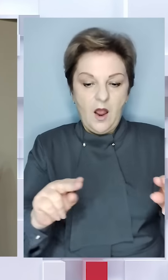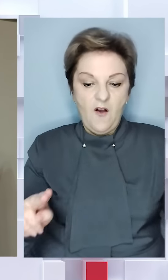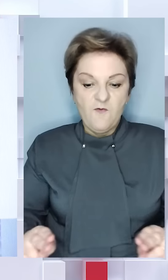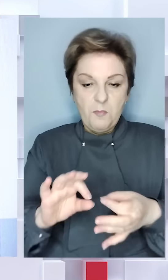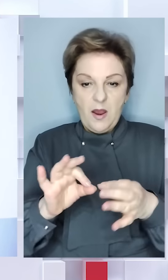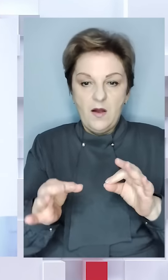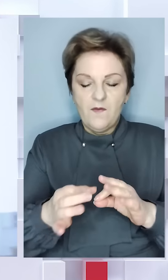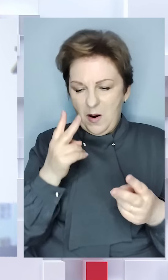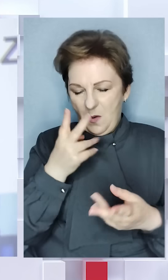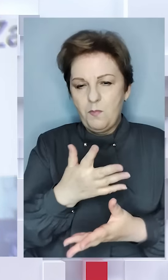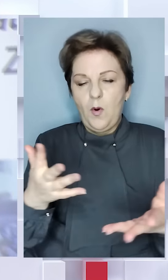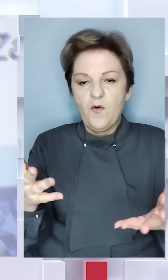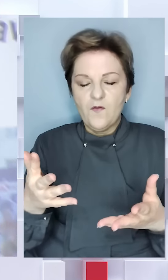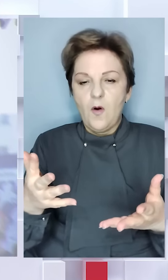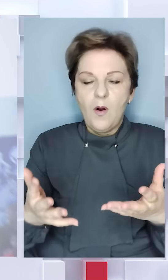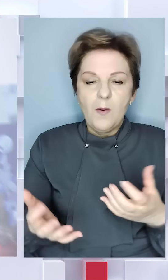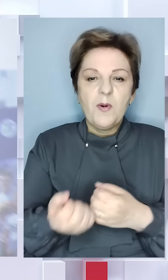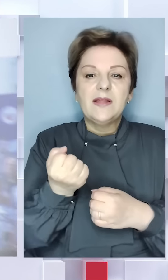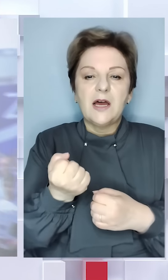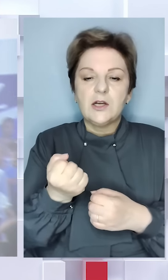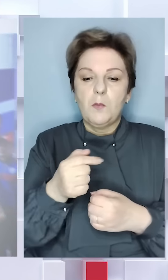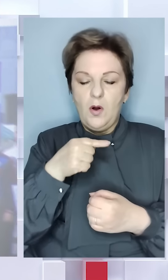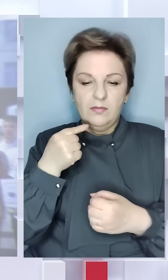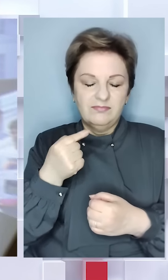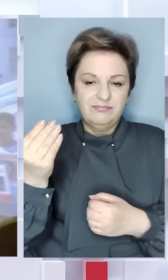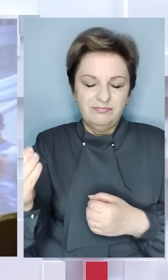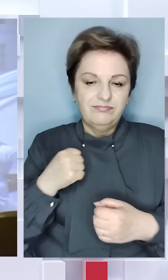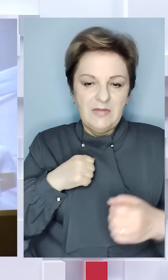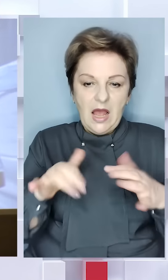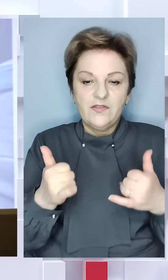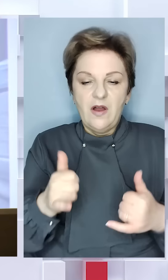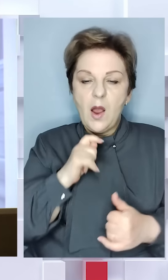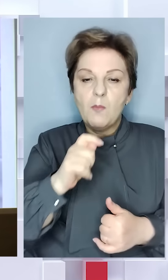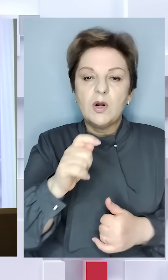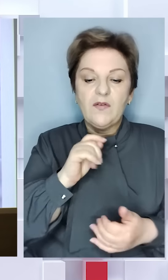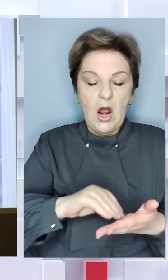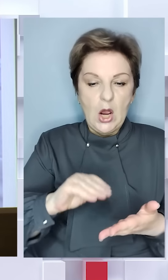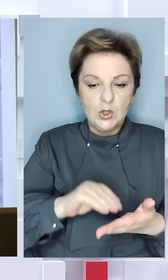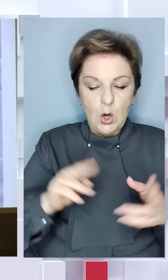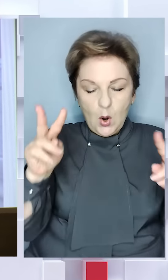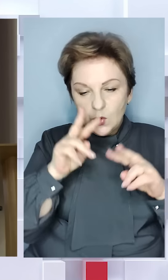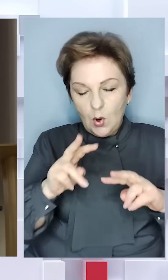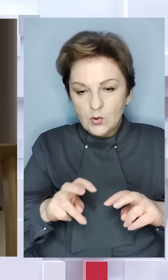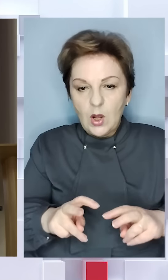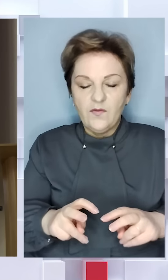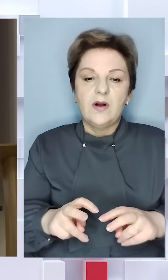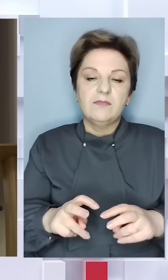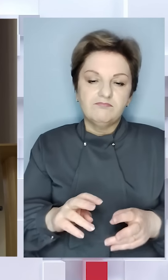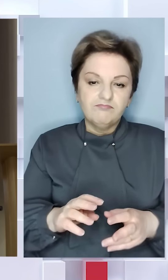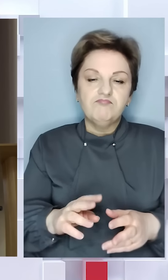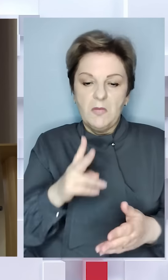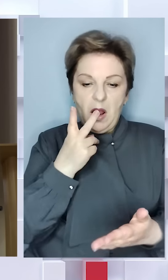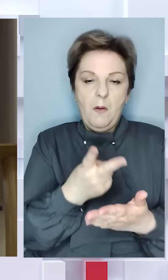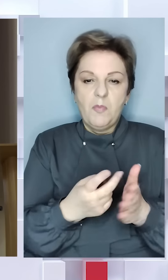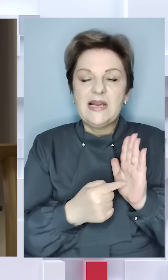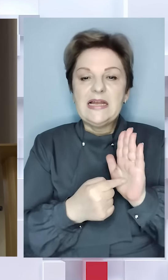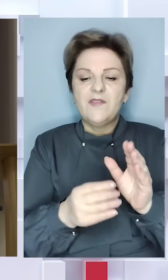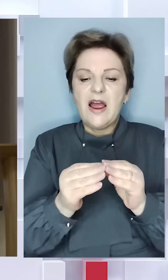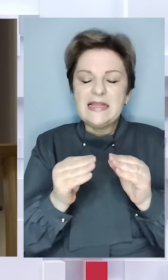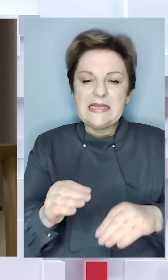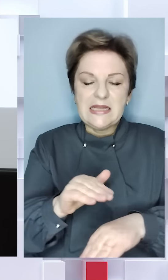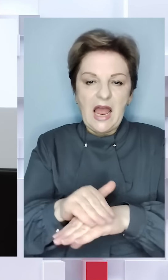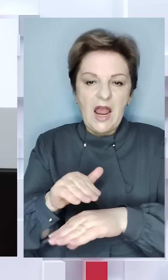Парижу, публічно підтримують військову агресію. Сьогодні на прес-конференції журналіст-розслідувач Артем Худолєєв представив